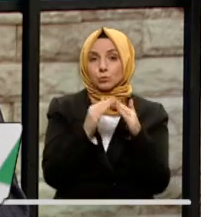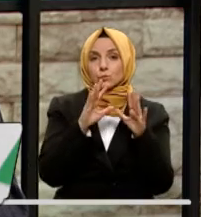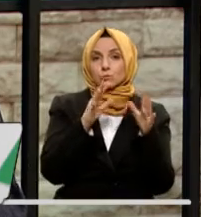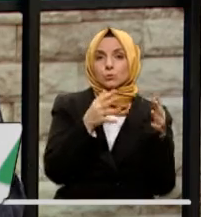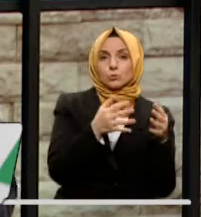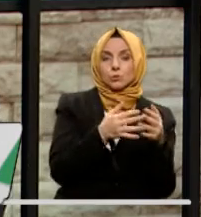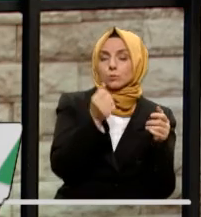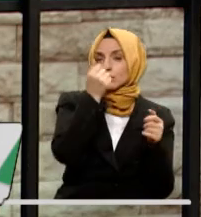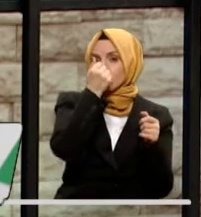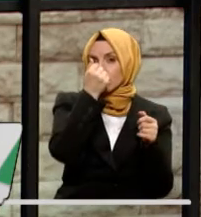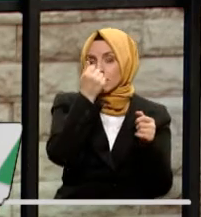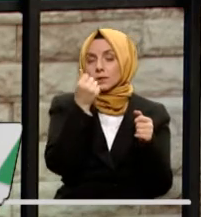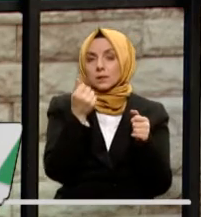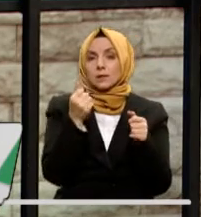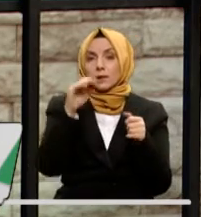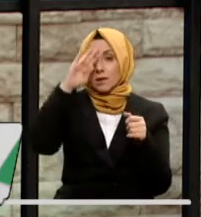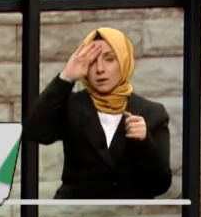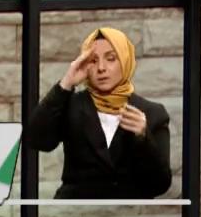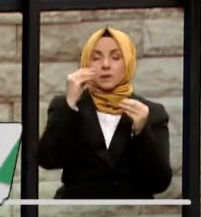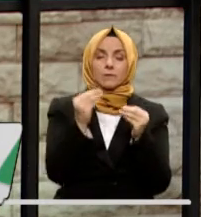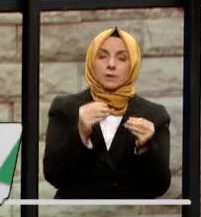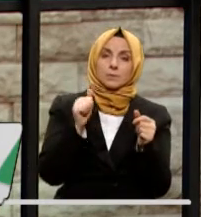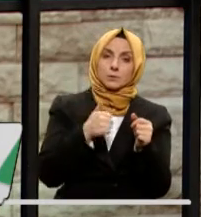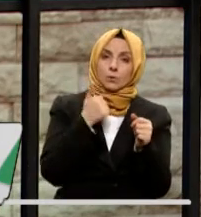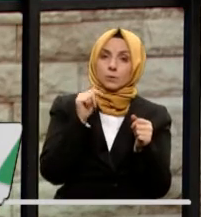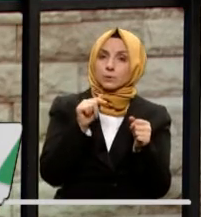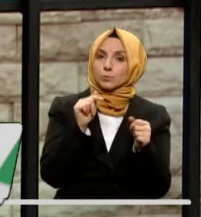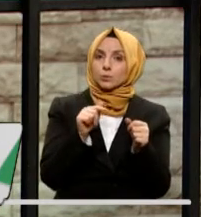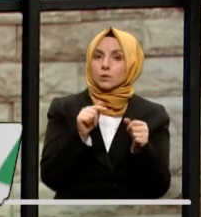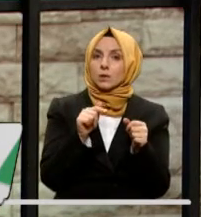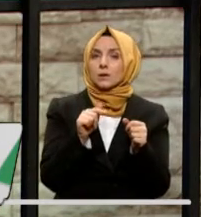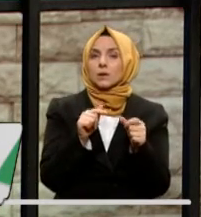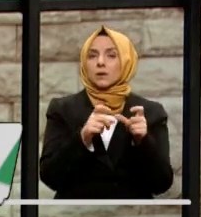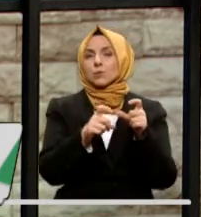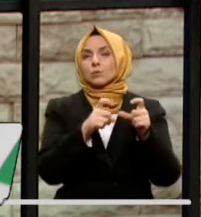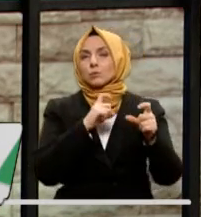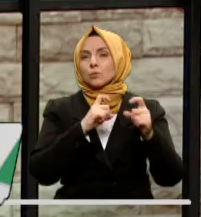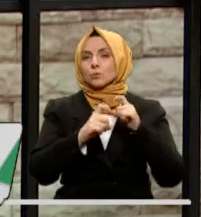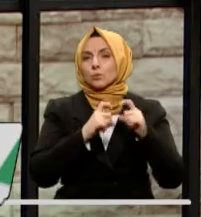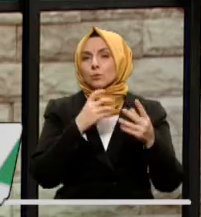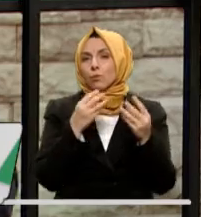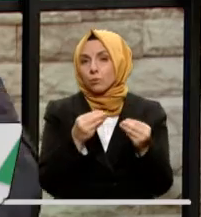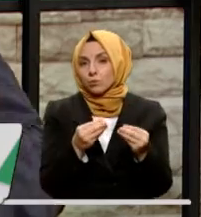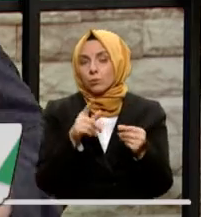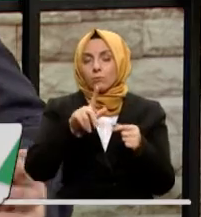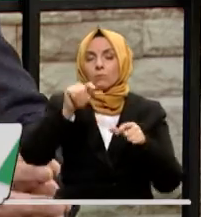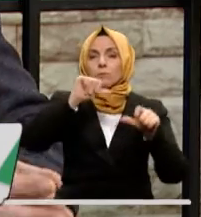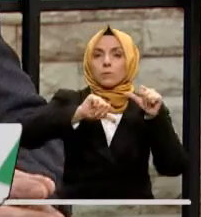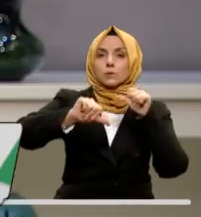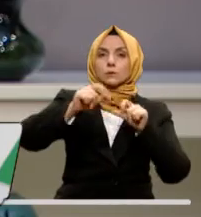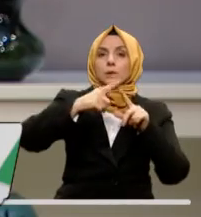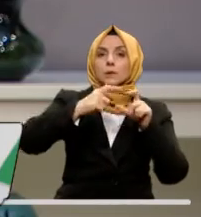gereklidir kanın Şimdi burada hep şöyle bir soruyla karşılaşıyoruz laboratuvar testleri yapılıyor Nasılsa ve bu